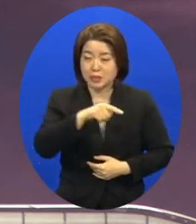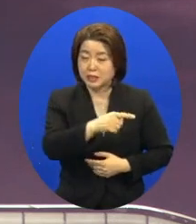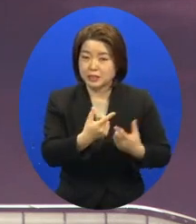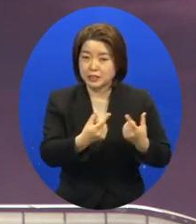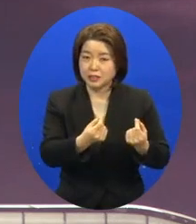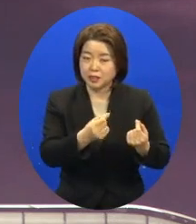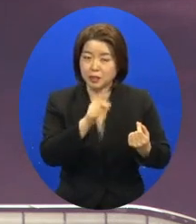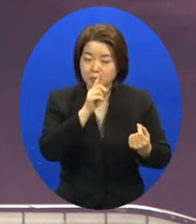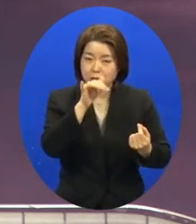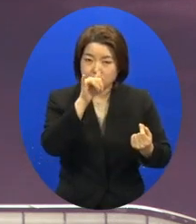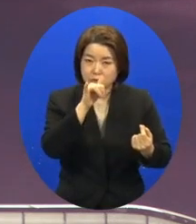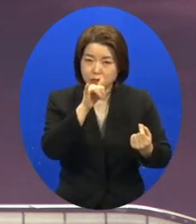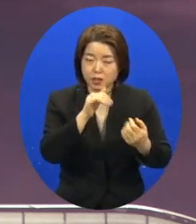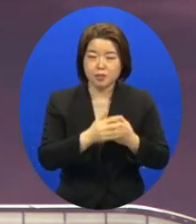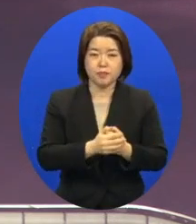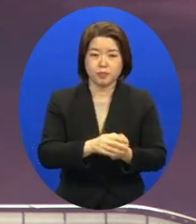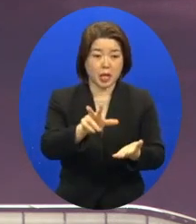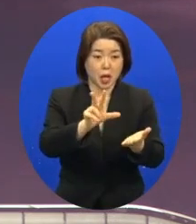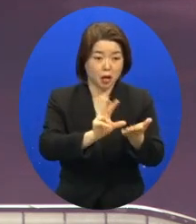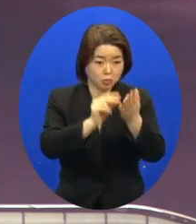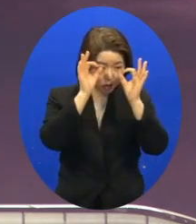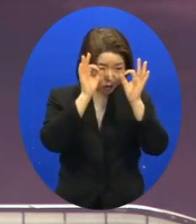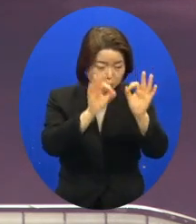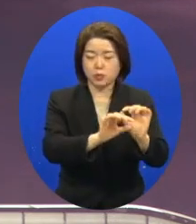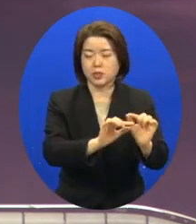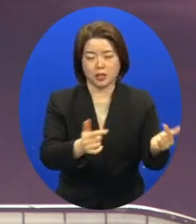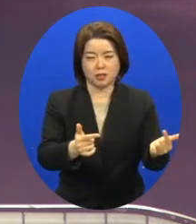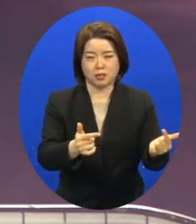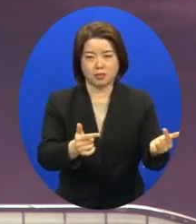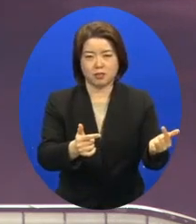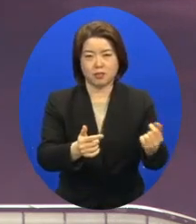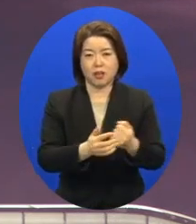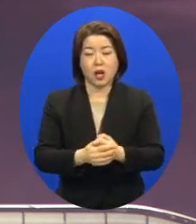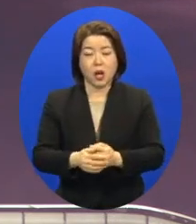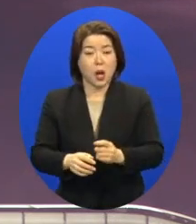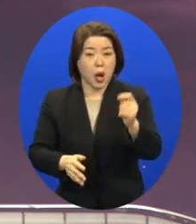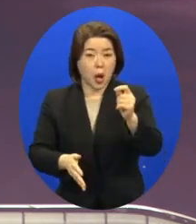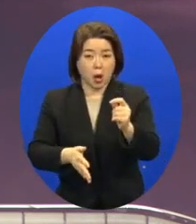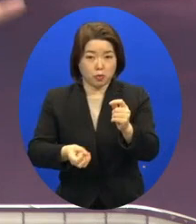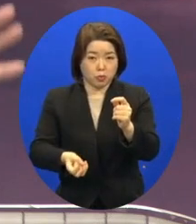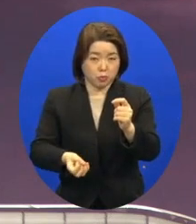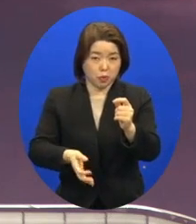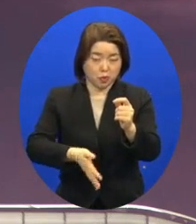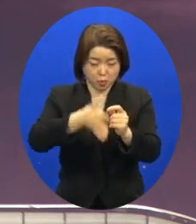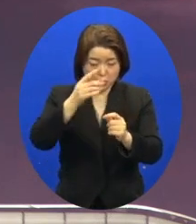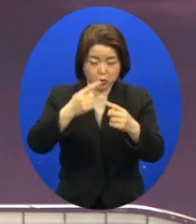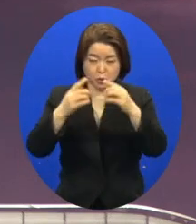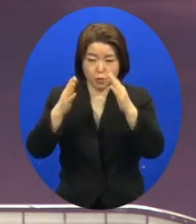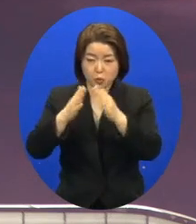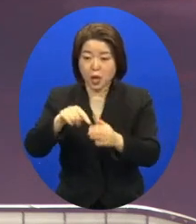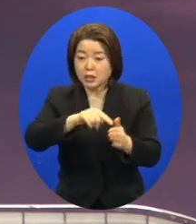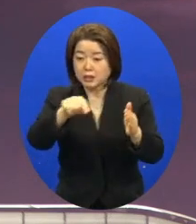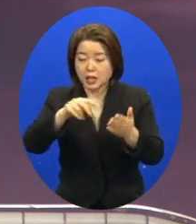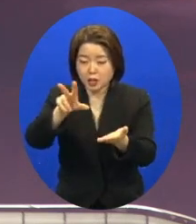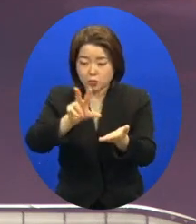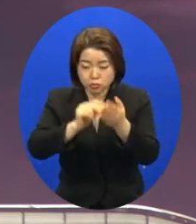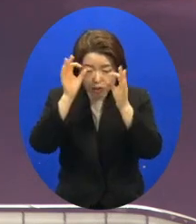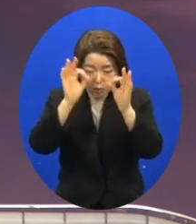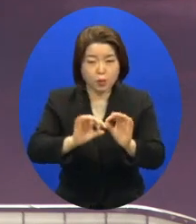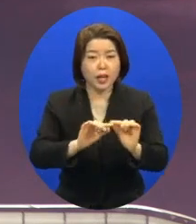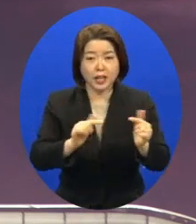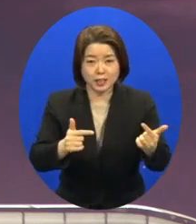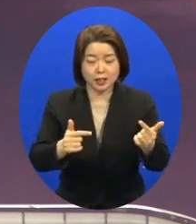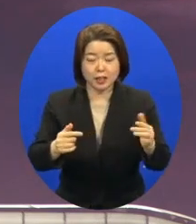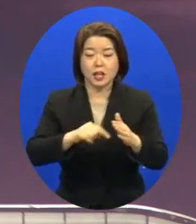말했을까요? 문제를 보지만 않았다는 겁니다. 고린도 교회에 일어나는 문제만 본 게 아니고 그 고린도